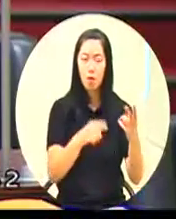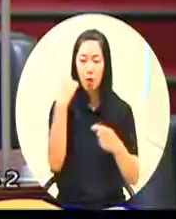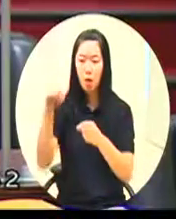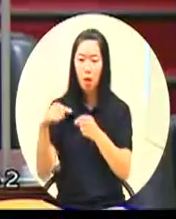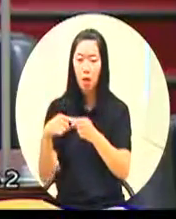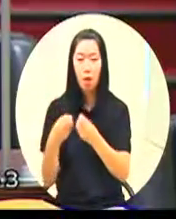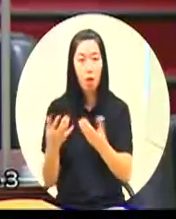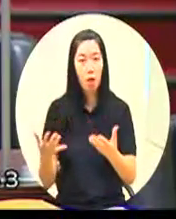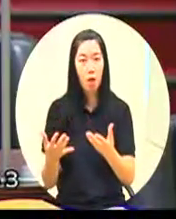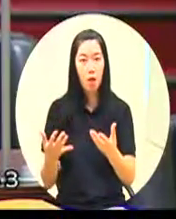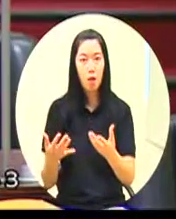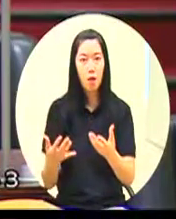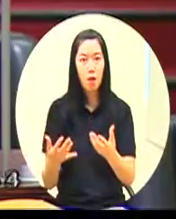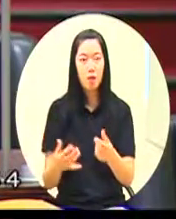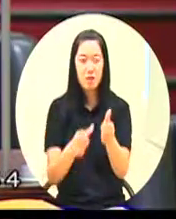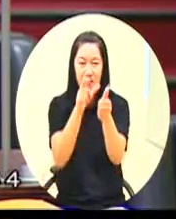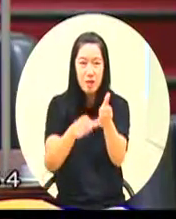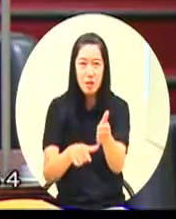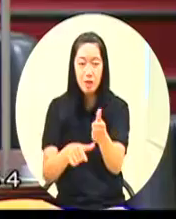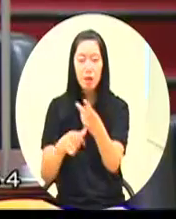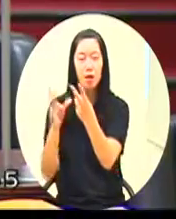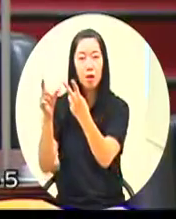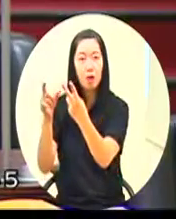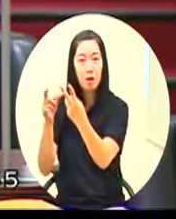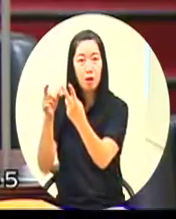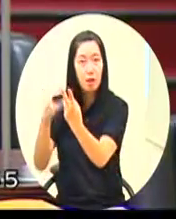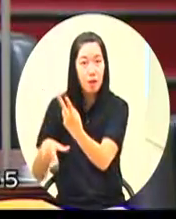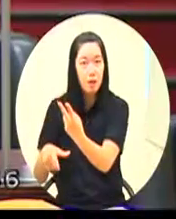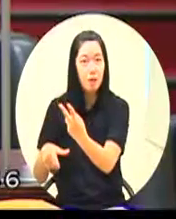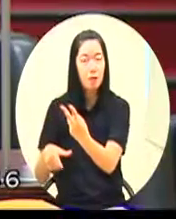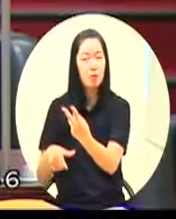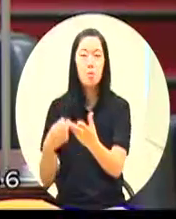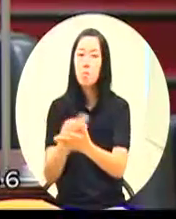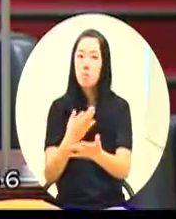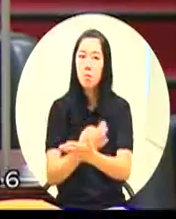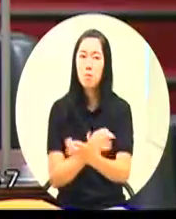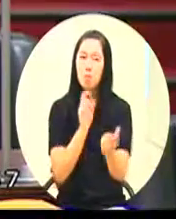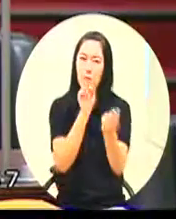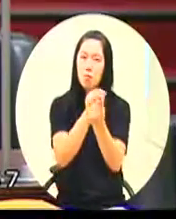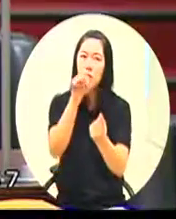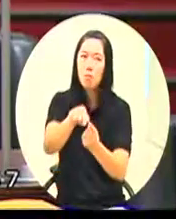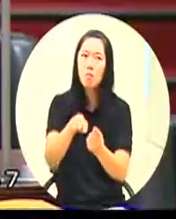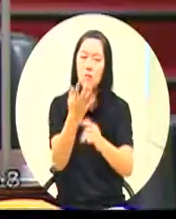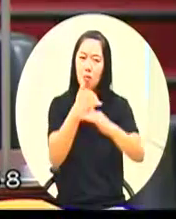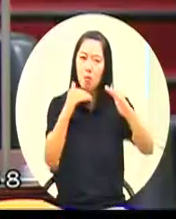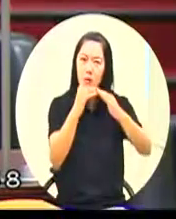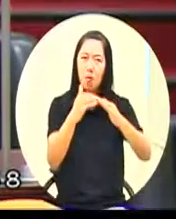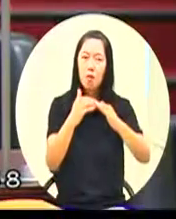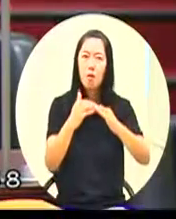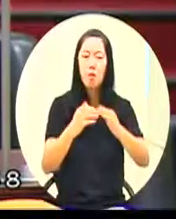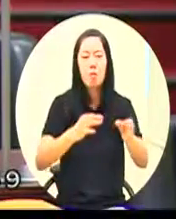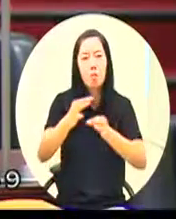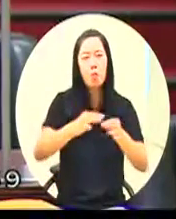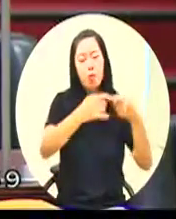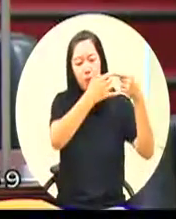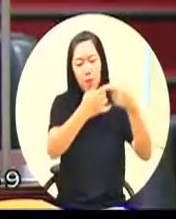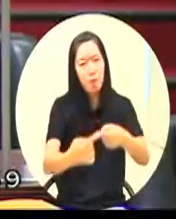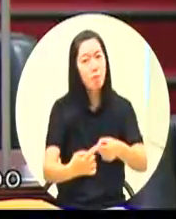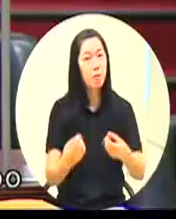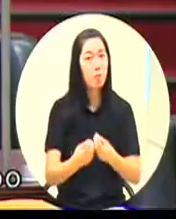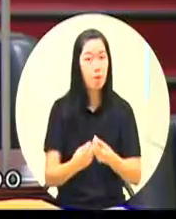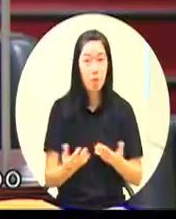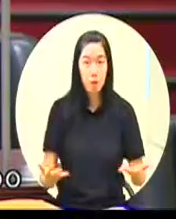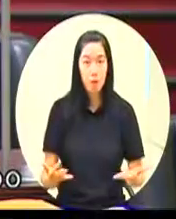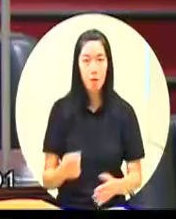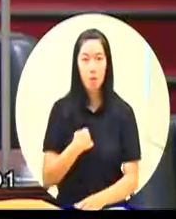年是不是一个又是两个？哈，面对这样的学校要怎么样经营下去？我希望